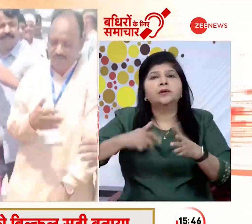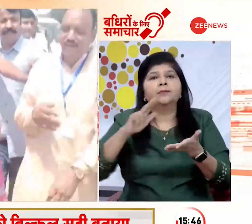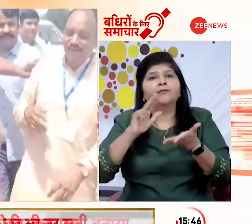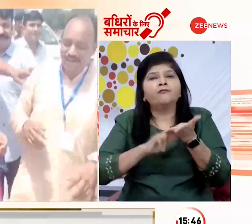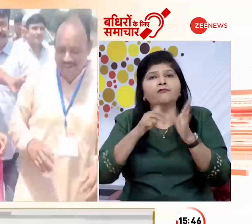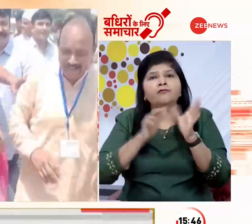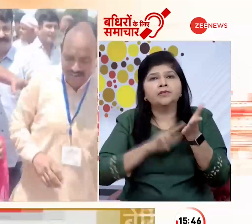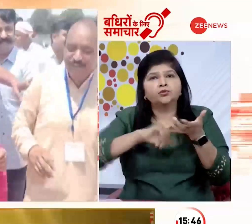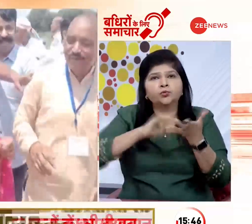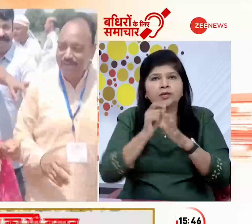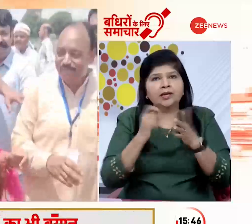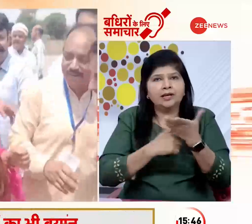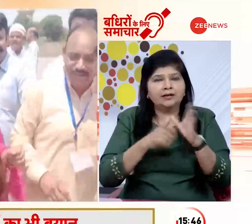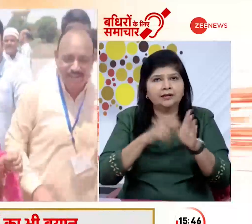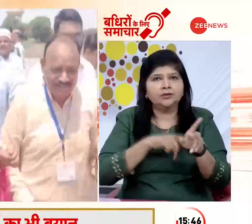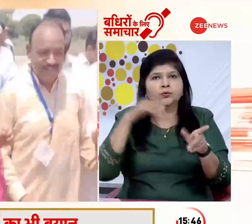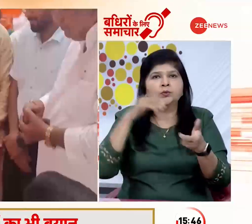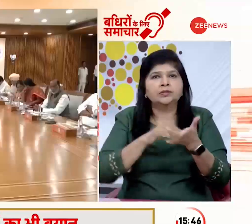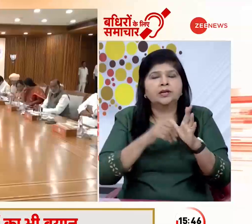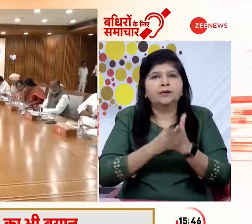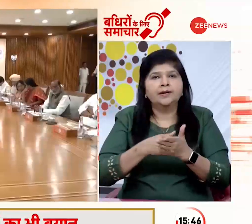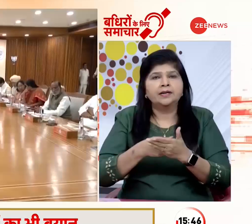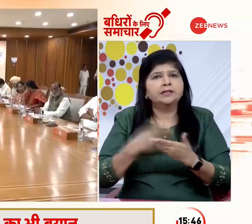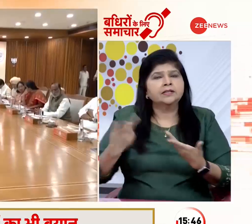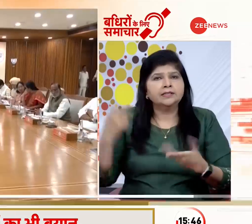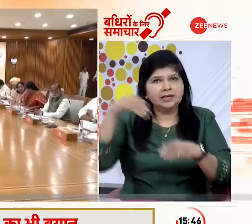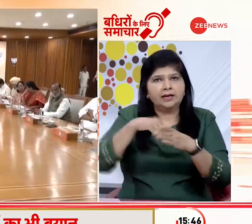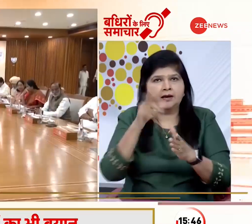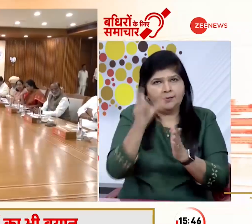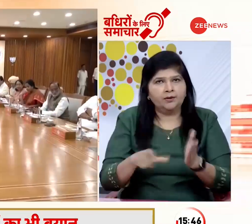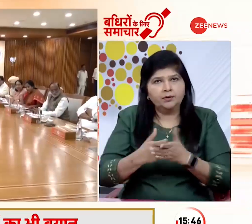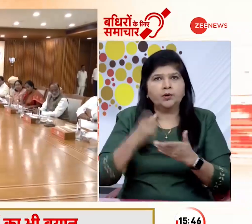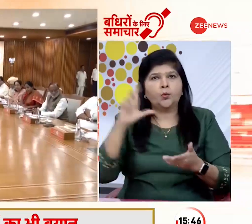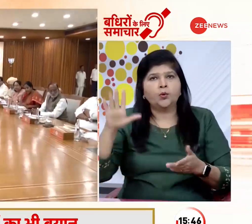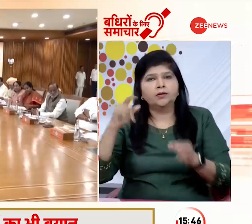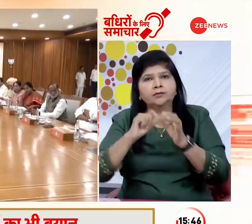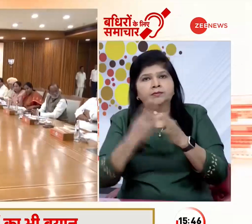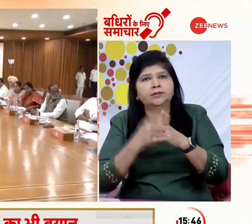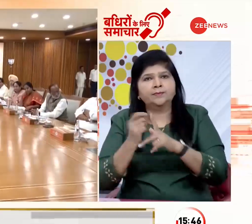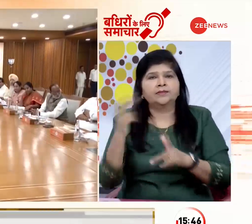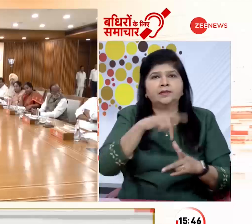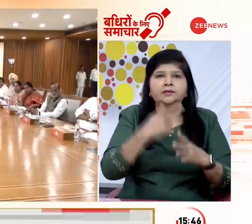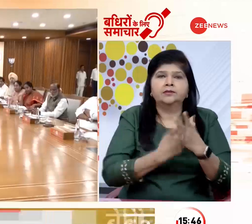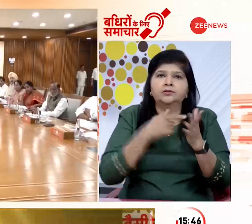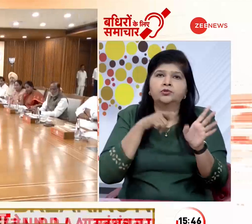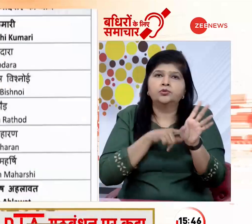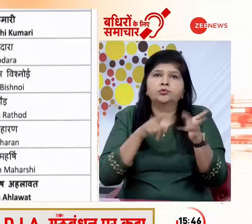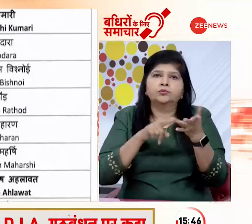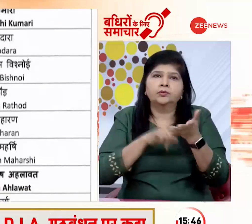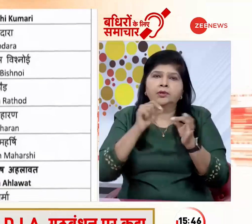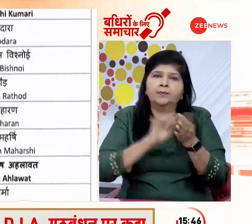पाटन से टिकट दिया गया है। कांग्रेस से बीजेपी में आई ज्योति मिर्धा को नागौर से टिकट मिला